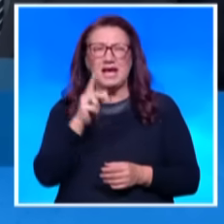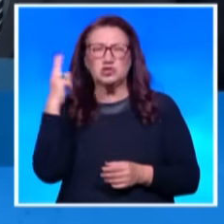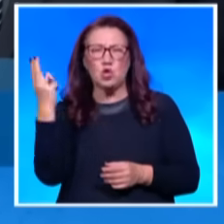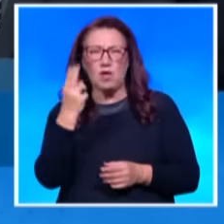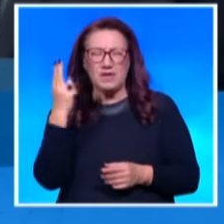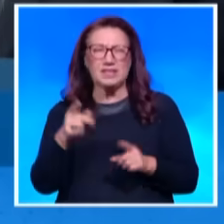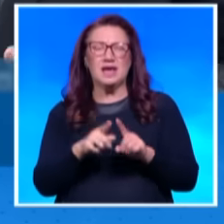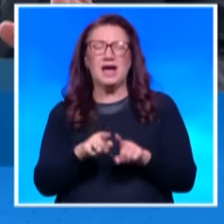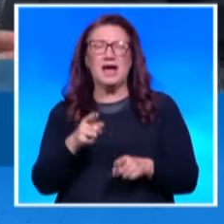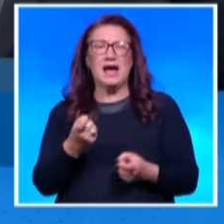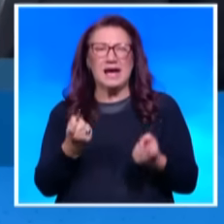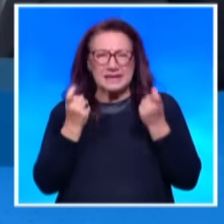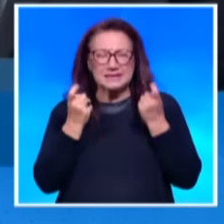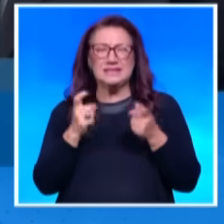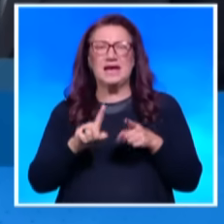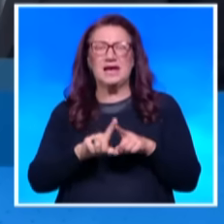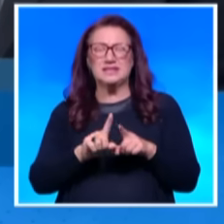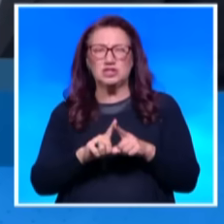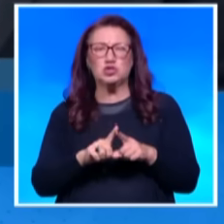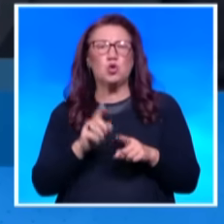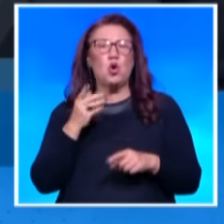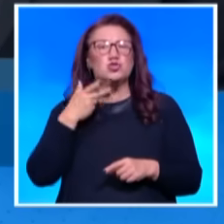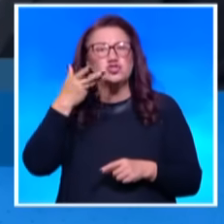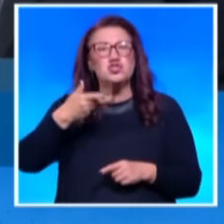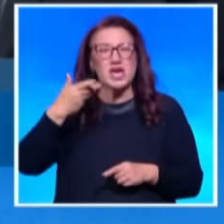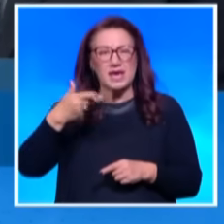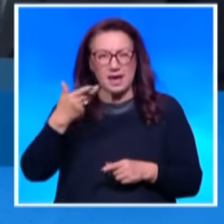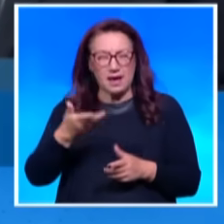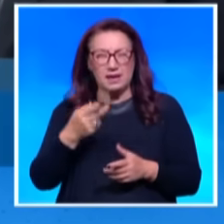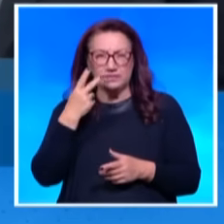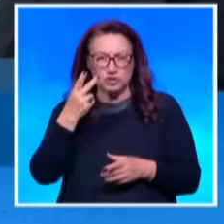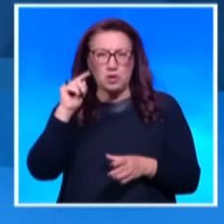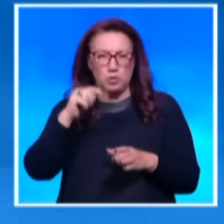и Чехия. Още от видеото, което подготвихме с Кана Рачева.